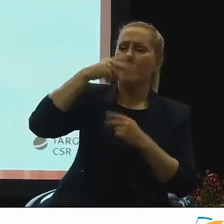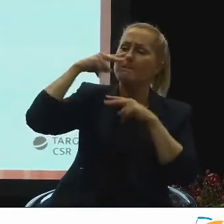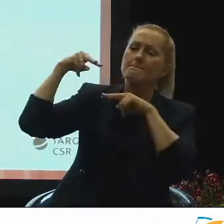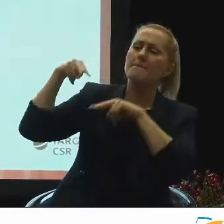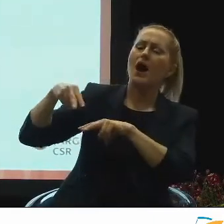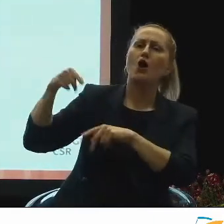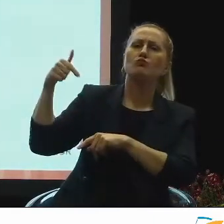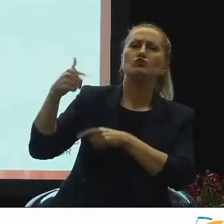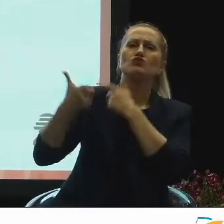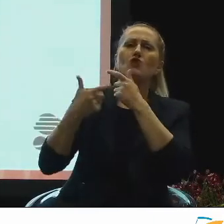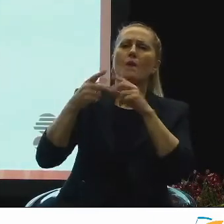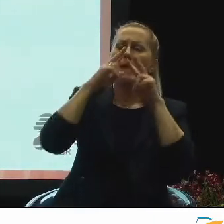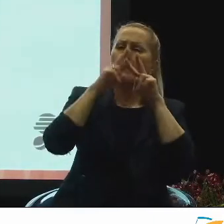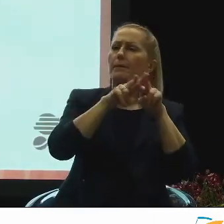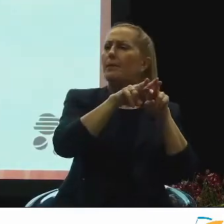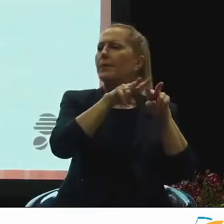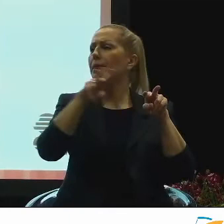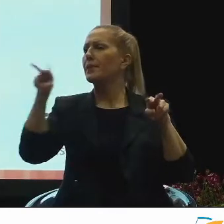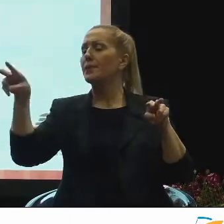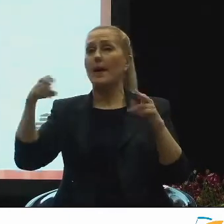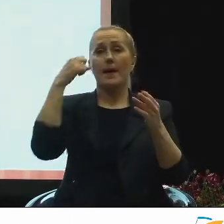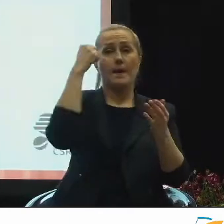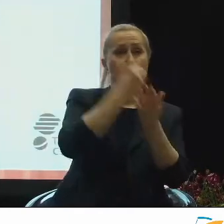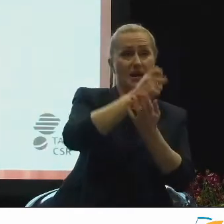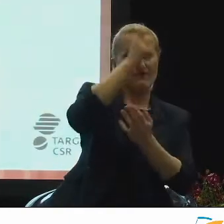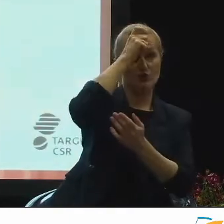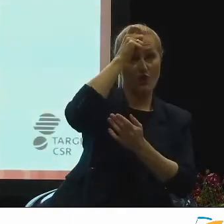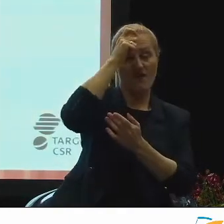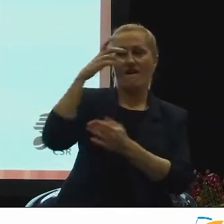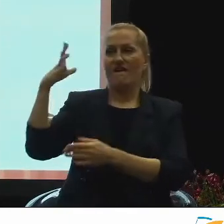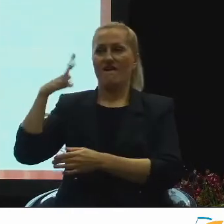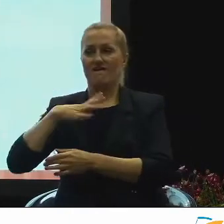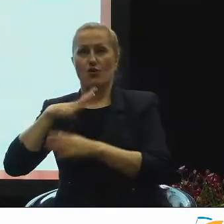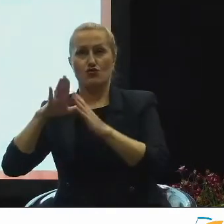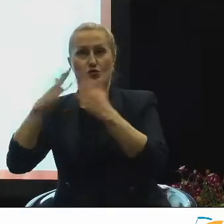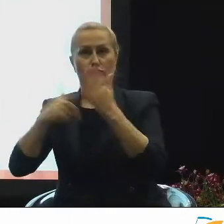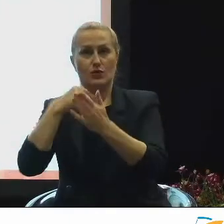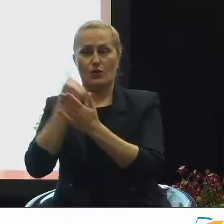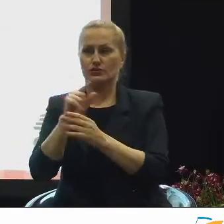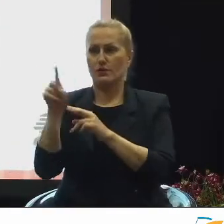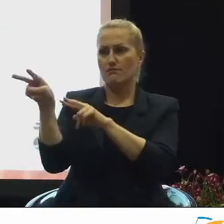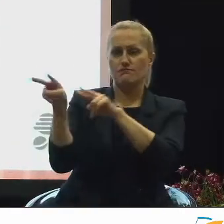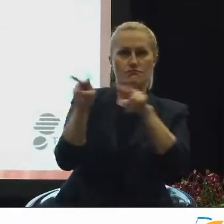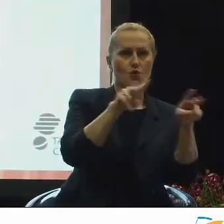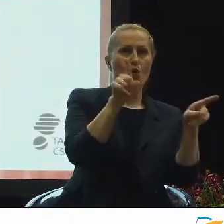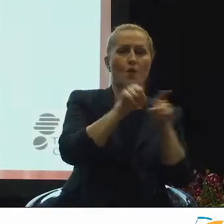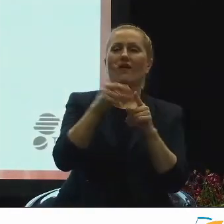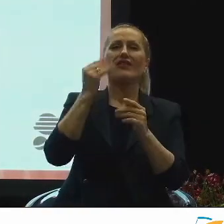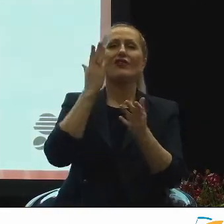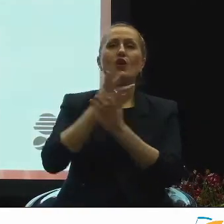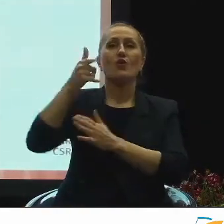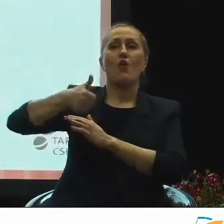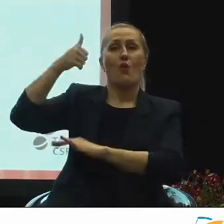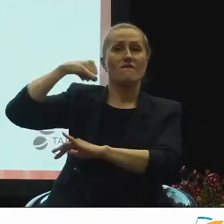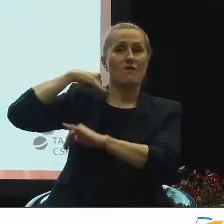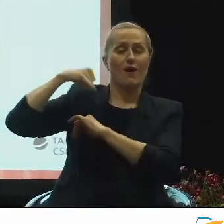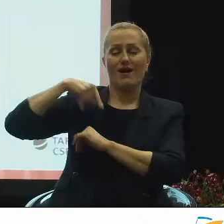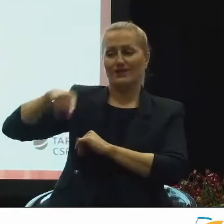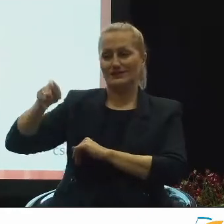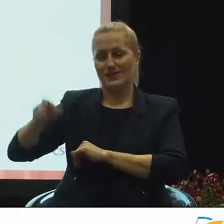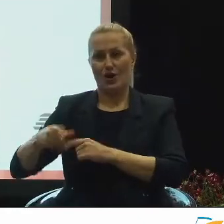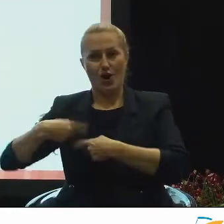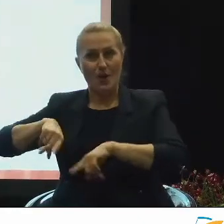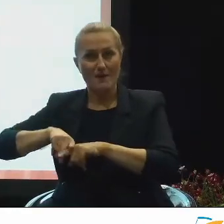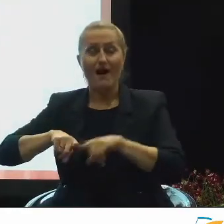się horyzontalnemu obowiązywaniu praw człowieka i wartości konstytucyjnych, czyli nie tylko w tych relacji władza-jednostka, ale także w